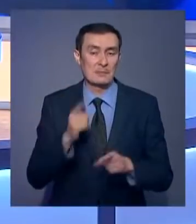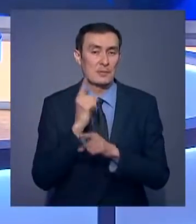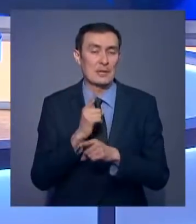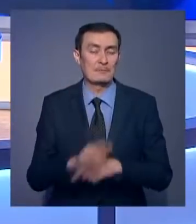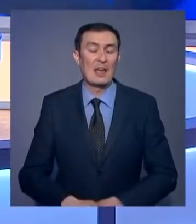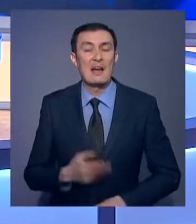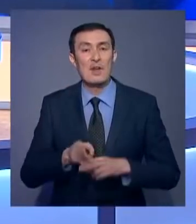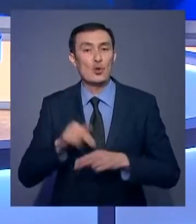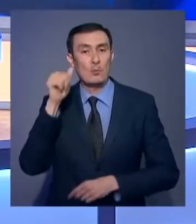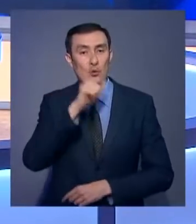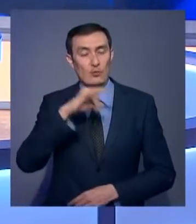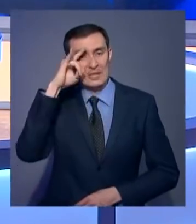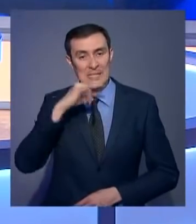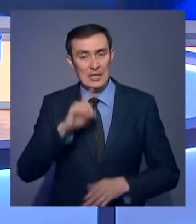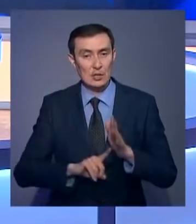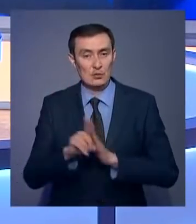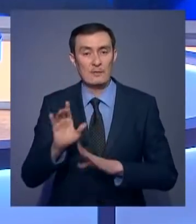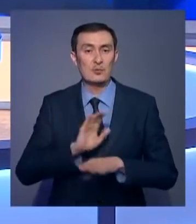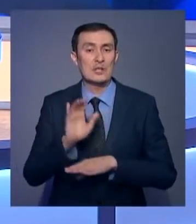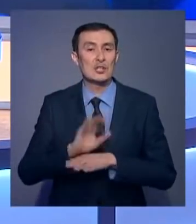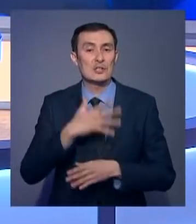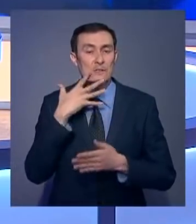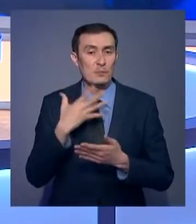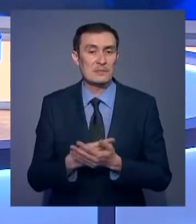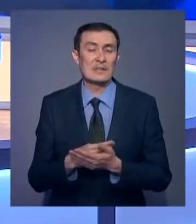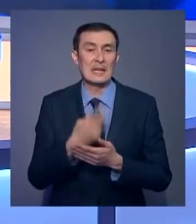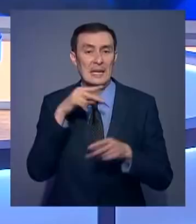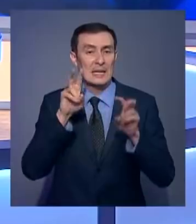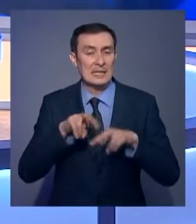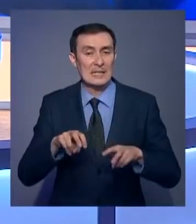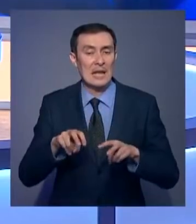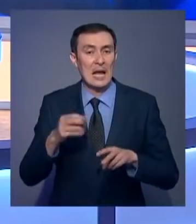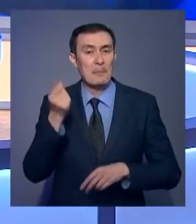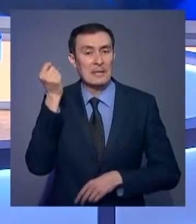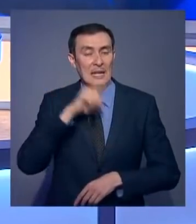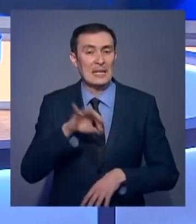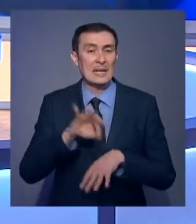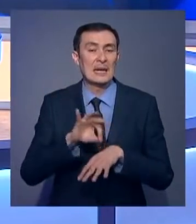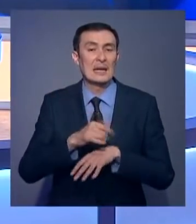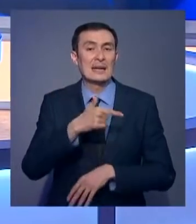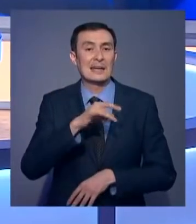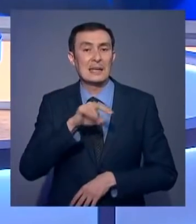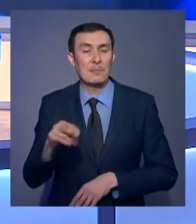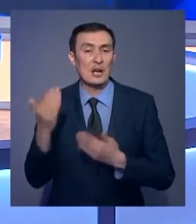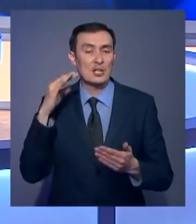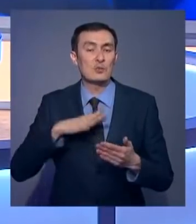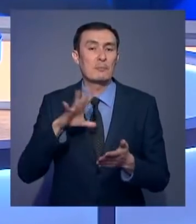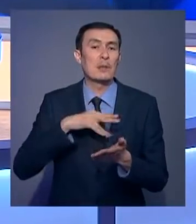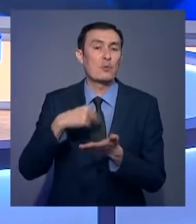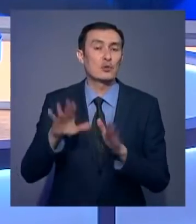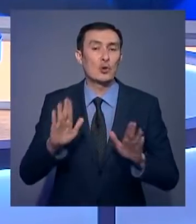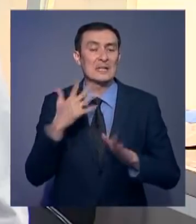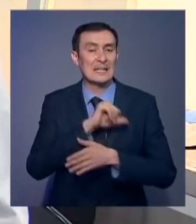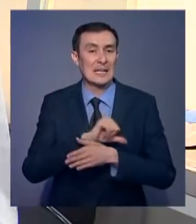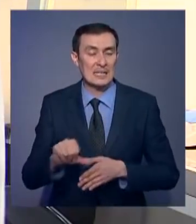В этом году в Казахстане начнут выпускать свои собственные тесты для определения гриппа. Раньше их можно было приобрести только